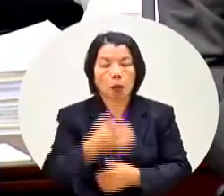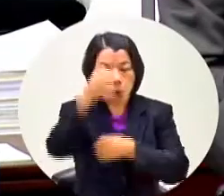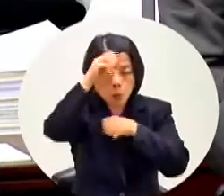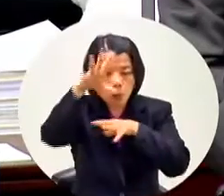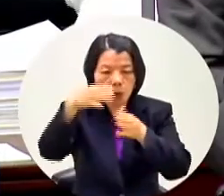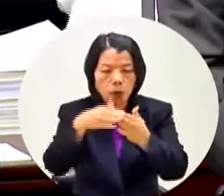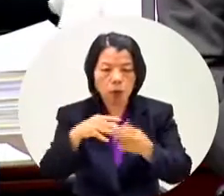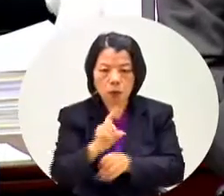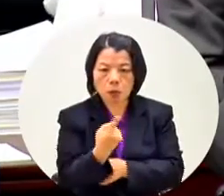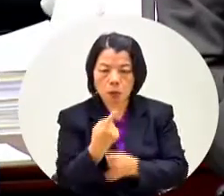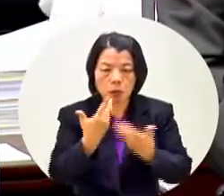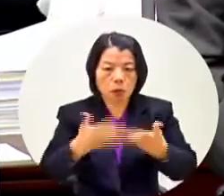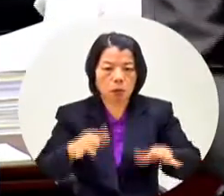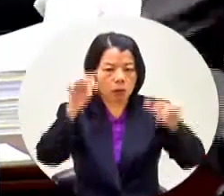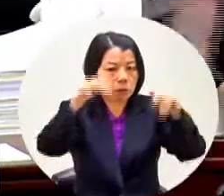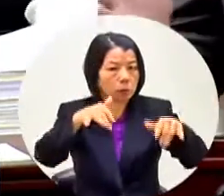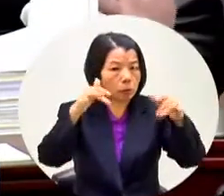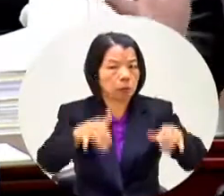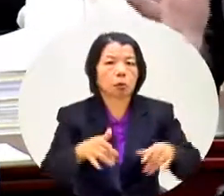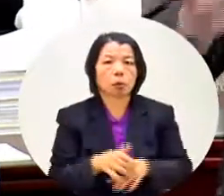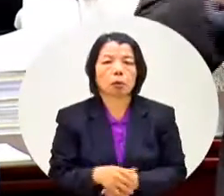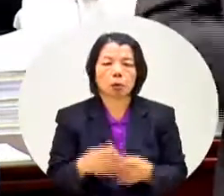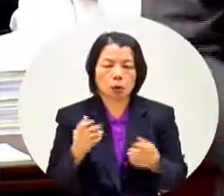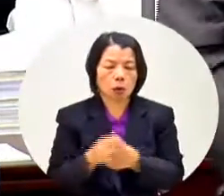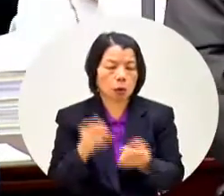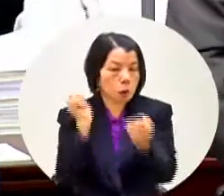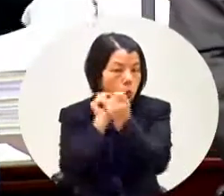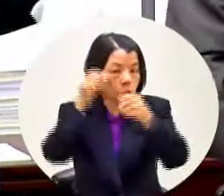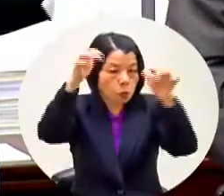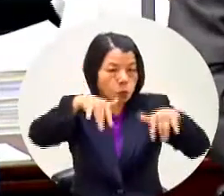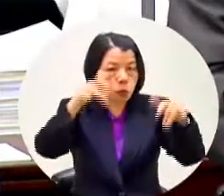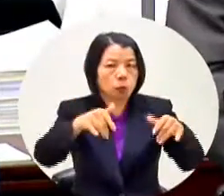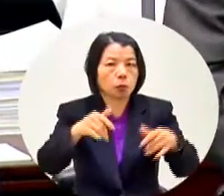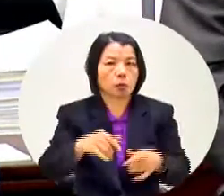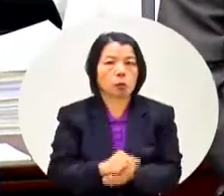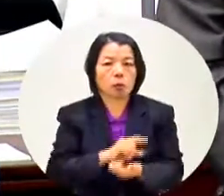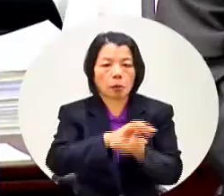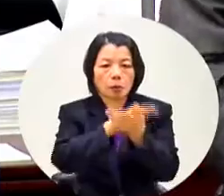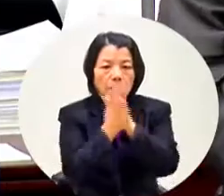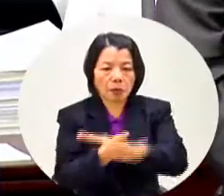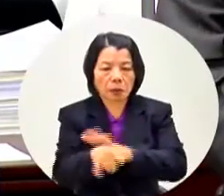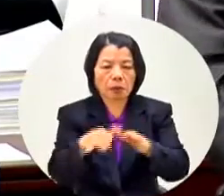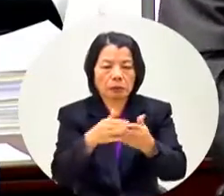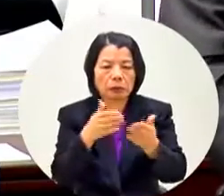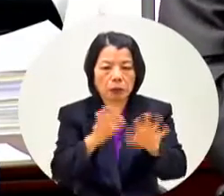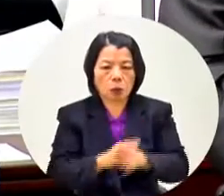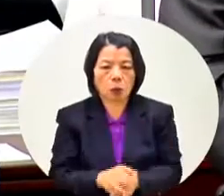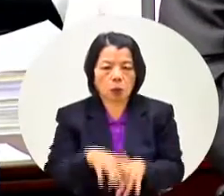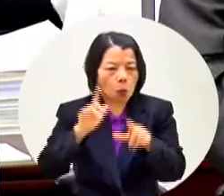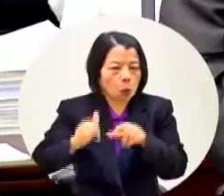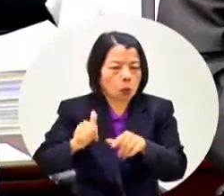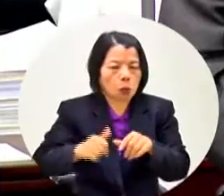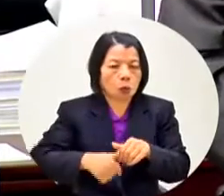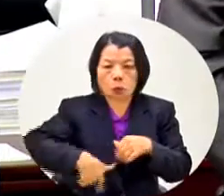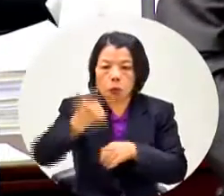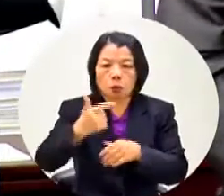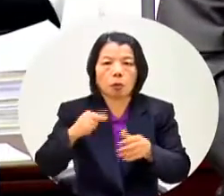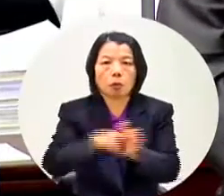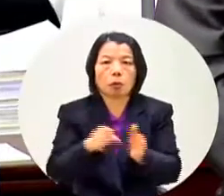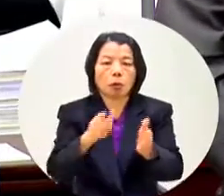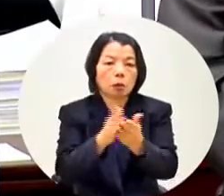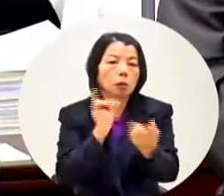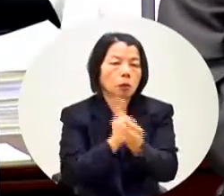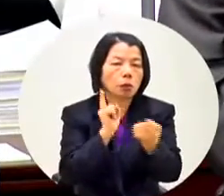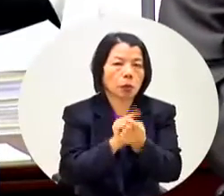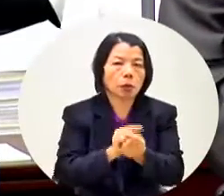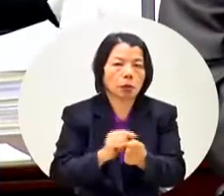题。所以刚刚议员提到的那个凤梨，它也有几种因素，包括下雨的时候像这几天下雨它就容易形成就